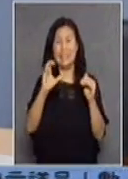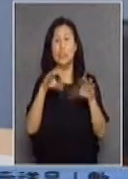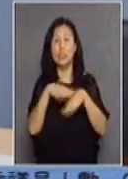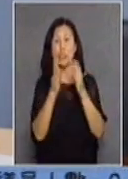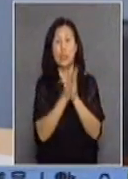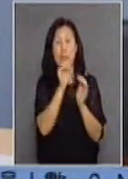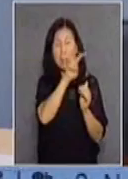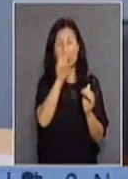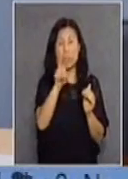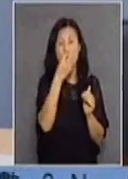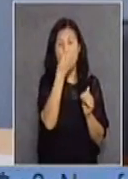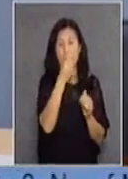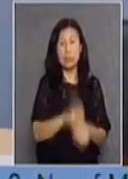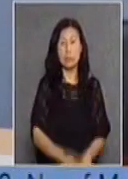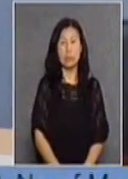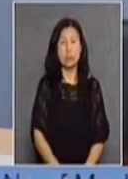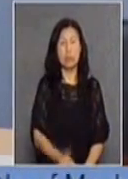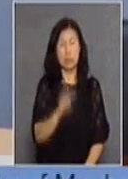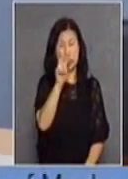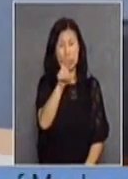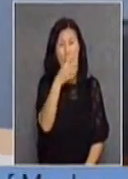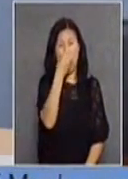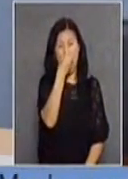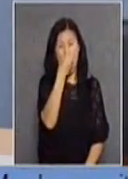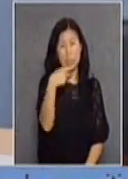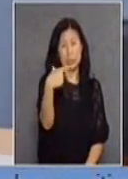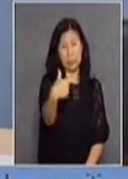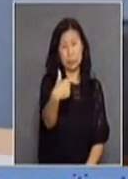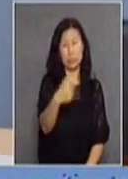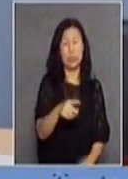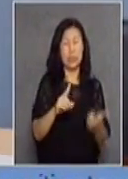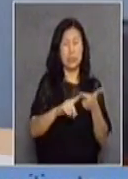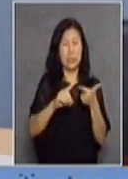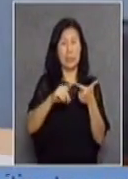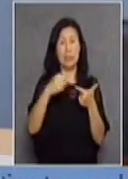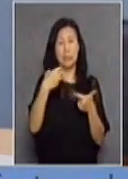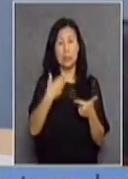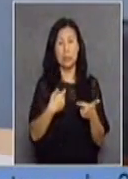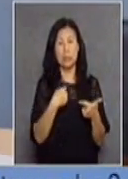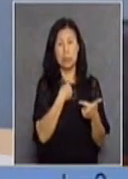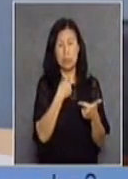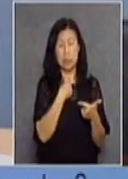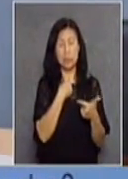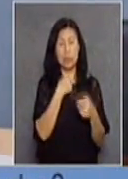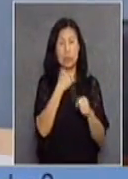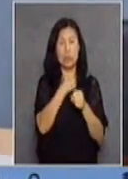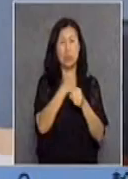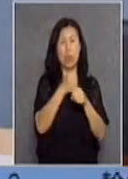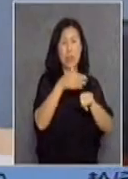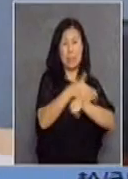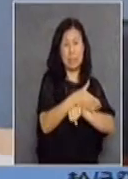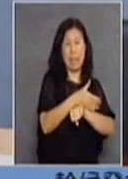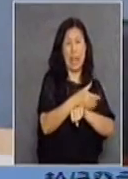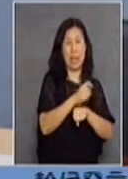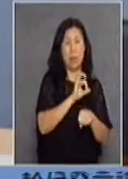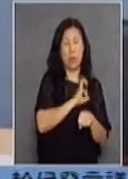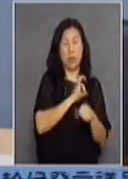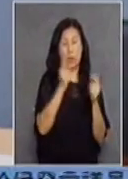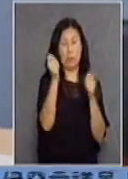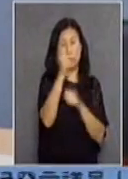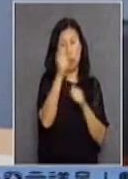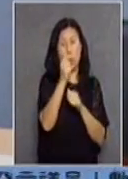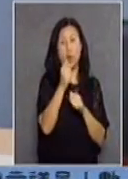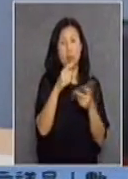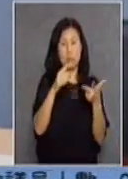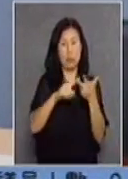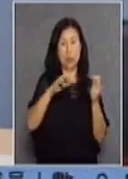睇住香港有一個咧就睇住香港啲錢，一個咧就係要做一個社會福利嘅政策，一個咧就係